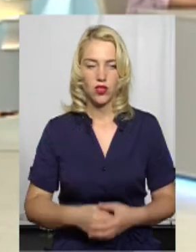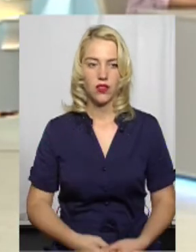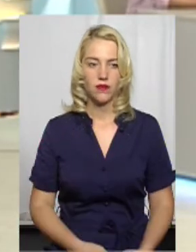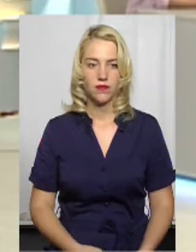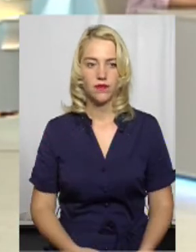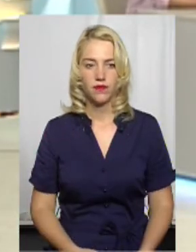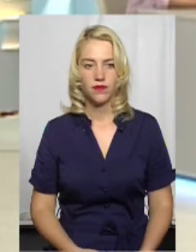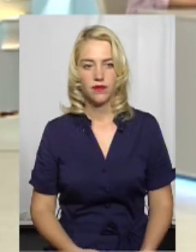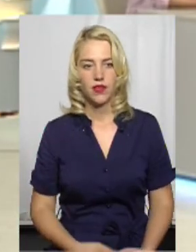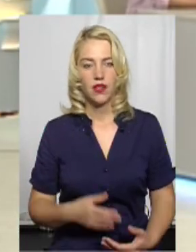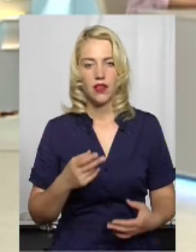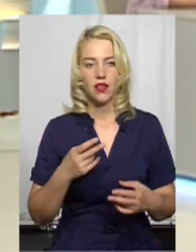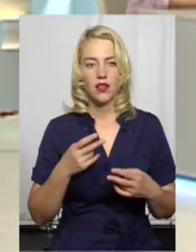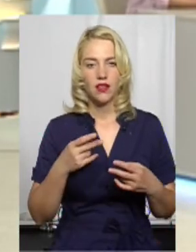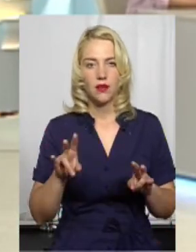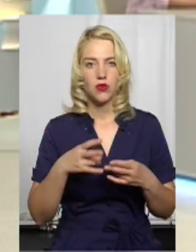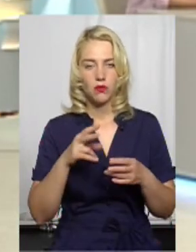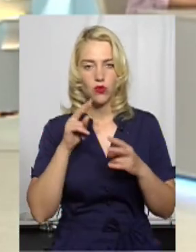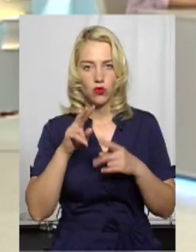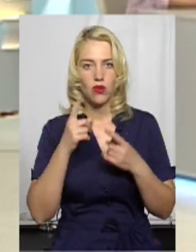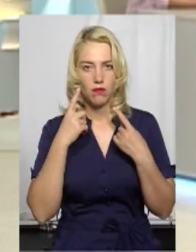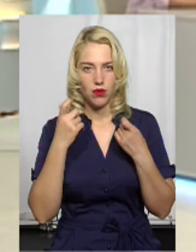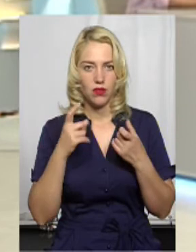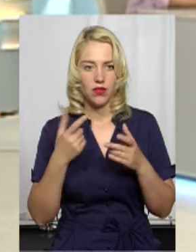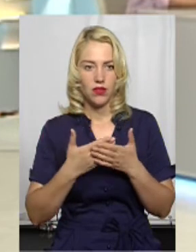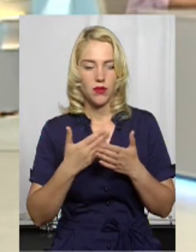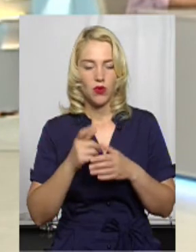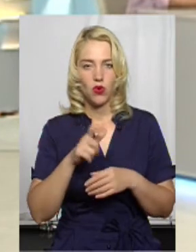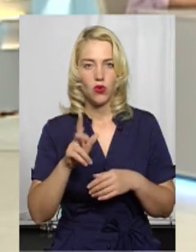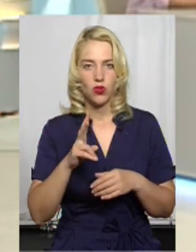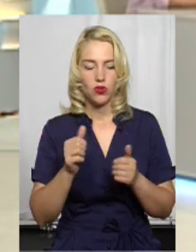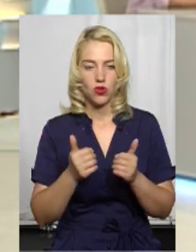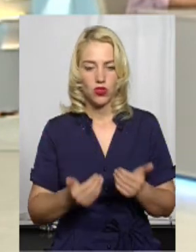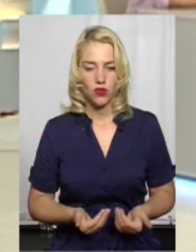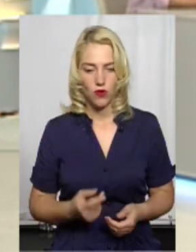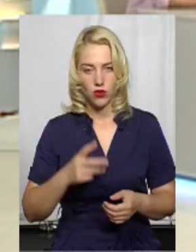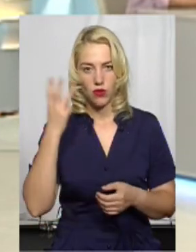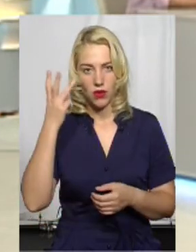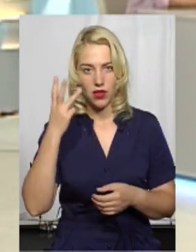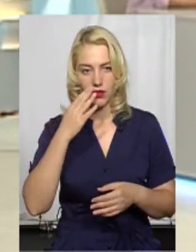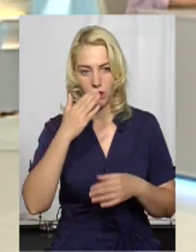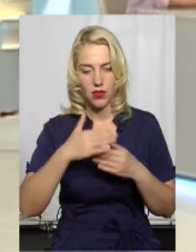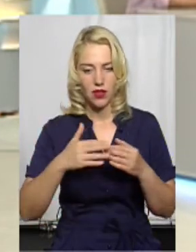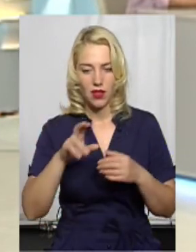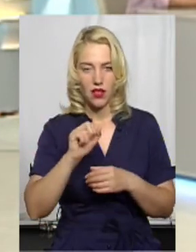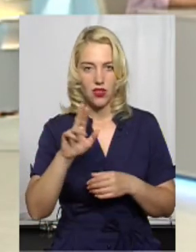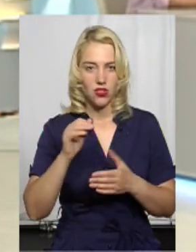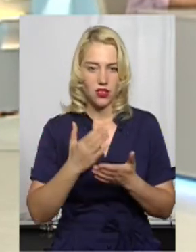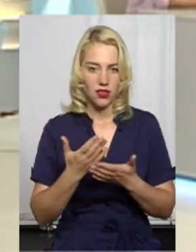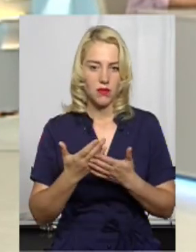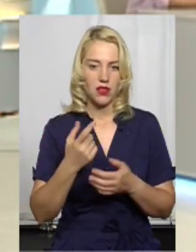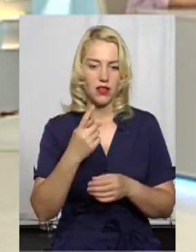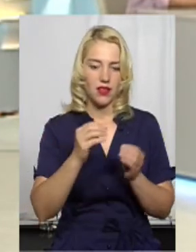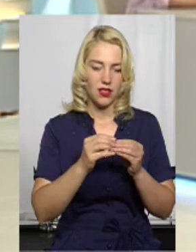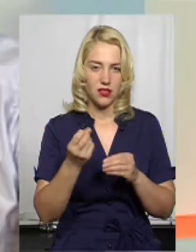І тим більше, що за ним ж догляду не потрібно. Зрозуміло, що це ті люди, які живуть там у Хмельницькому, а в передмісті мають своїх